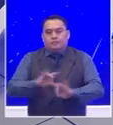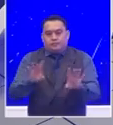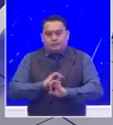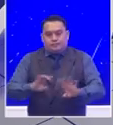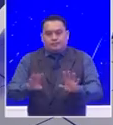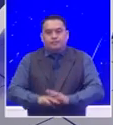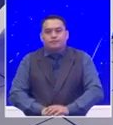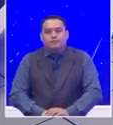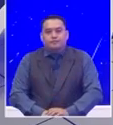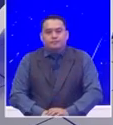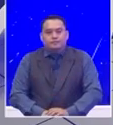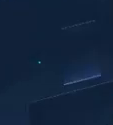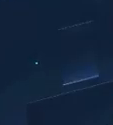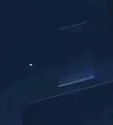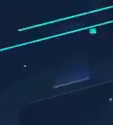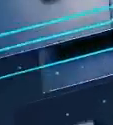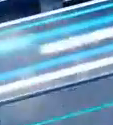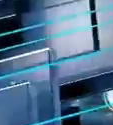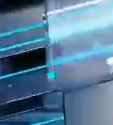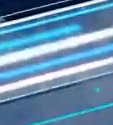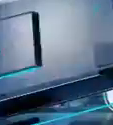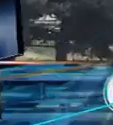о самом важном.